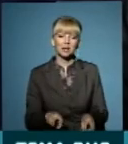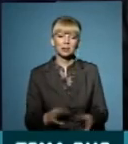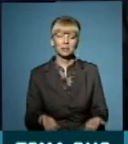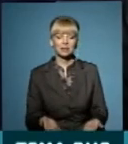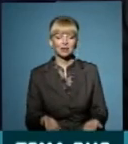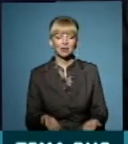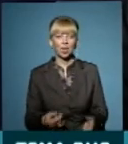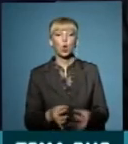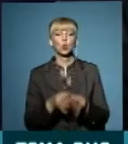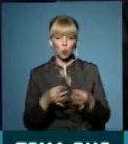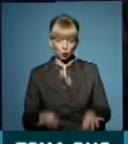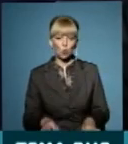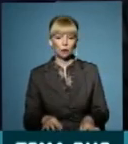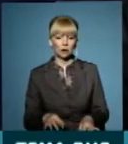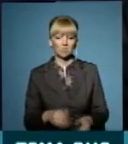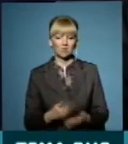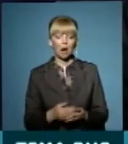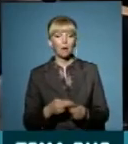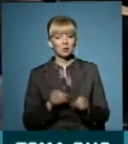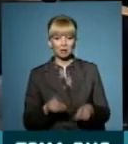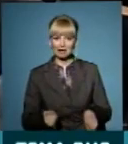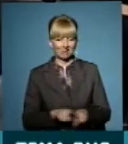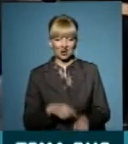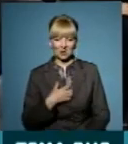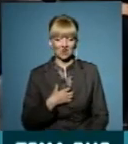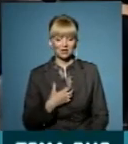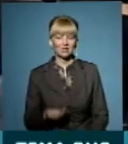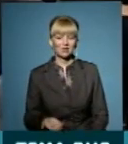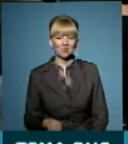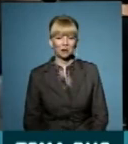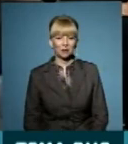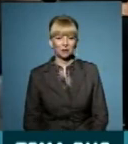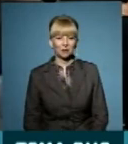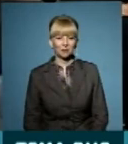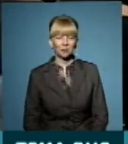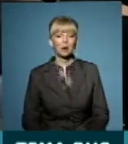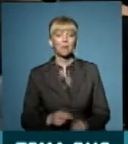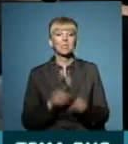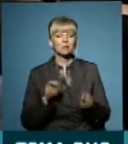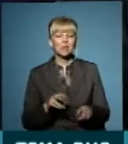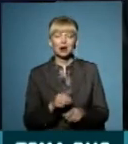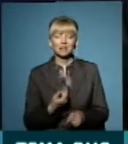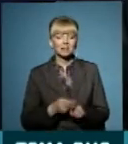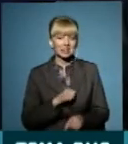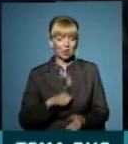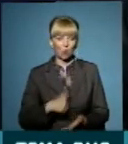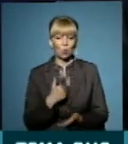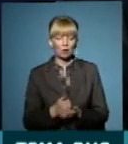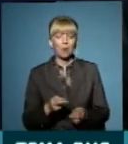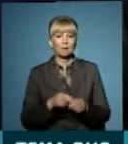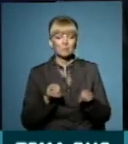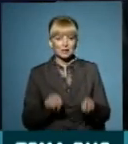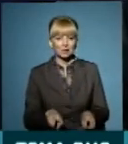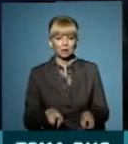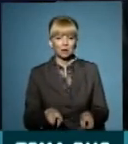безпечність? Доступність, напевно. Безпечність не так важлива. Ну, та, безпечність, саме головне, безпека. Ви